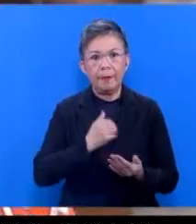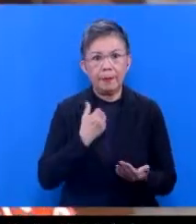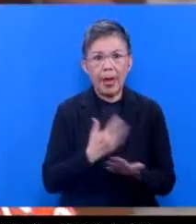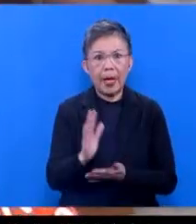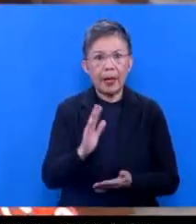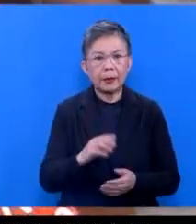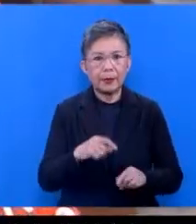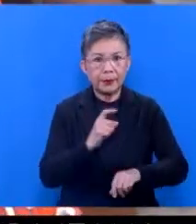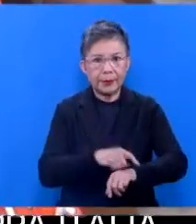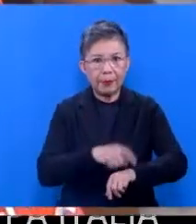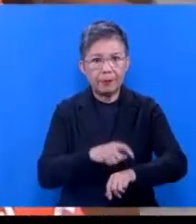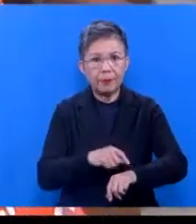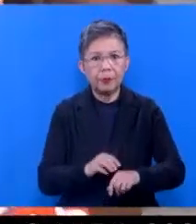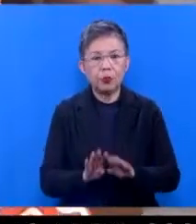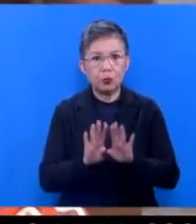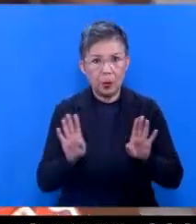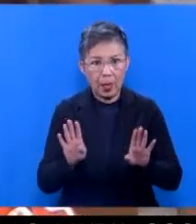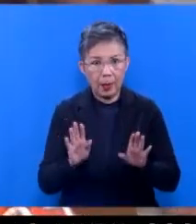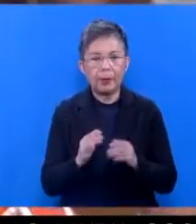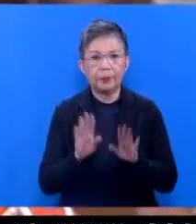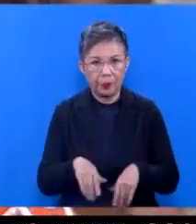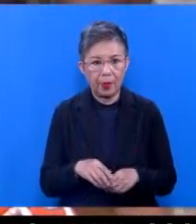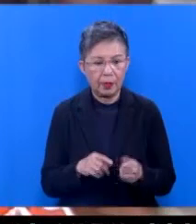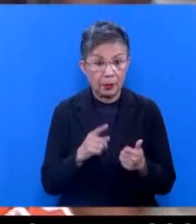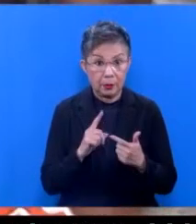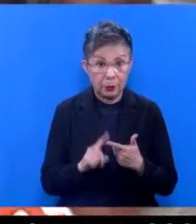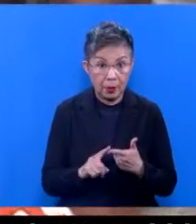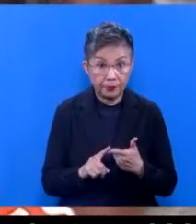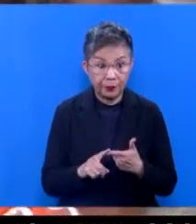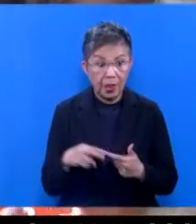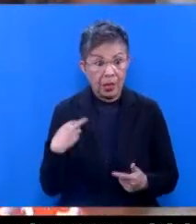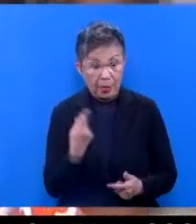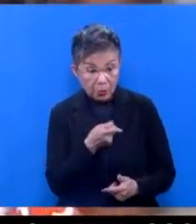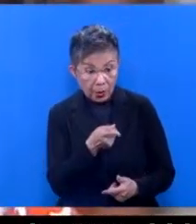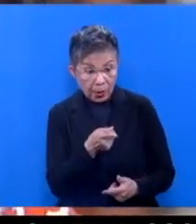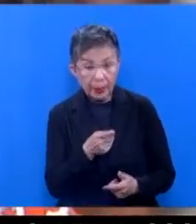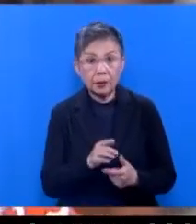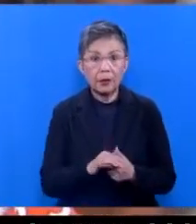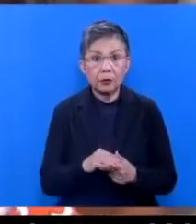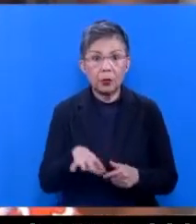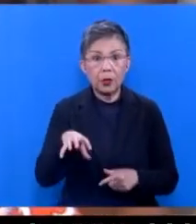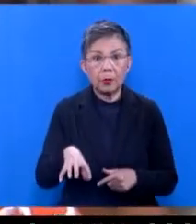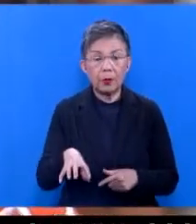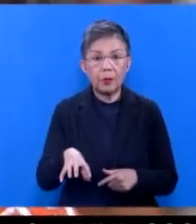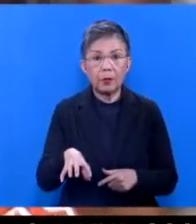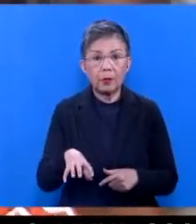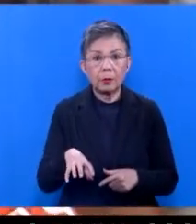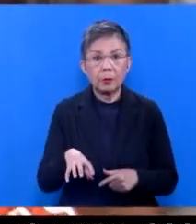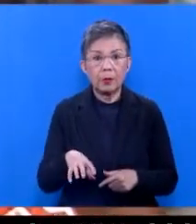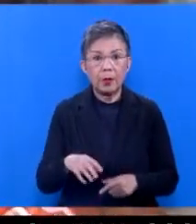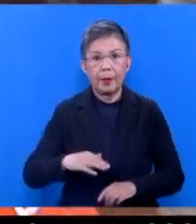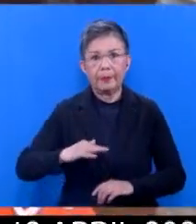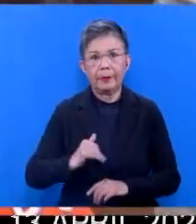lewat dari waktu yang telah ditentukan. Kemudian juga kita dapati adanya